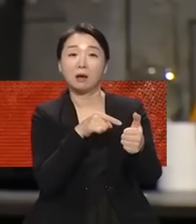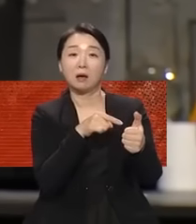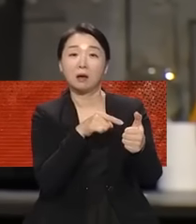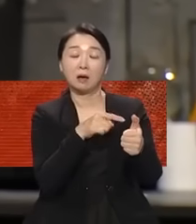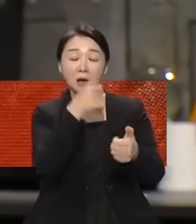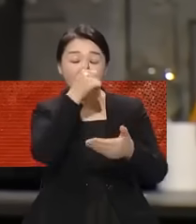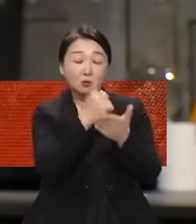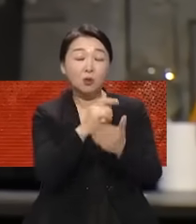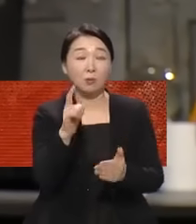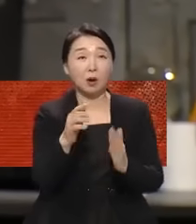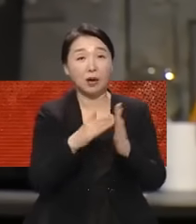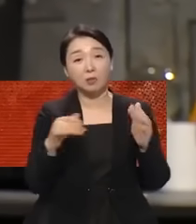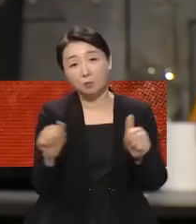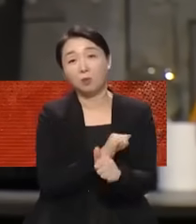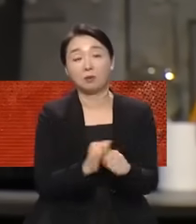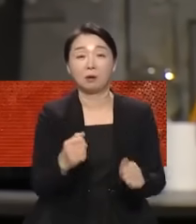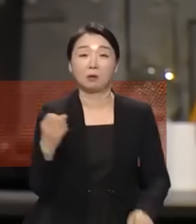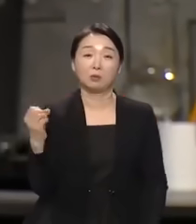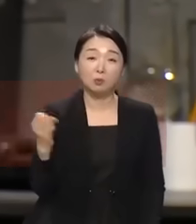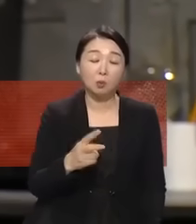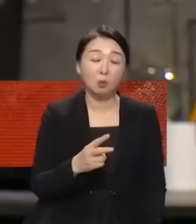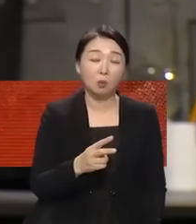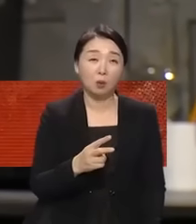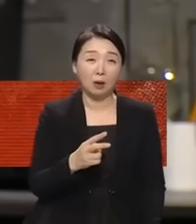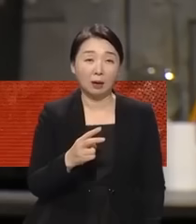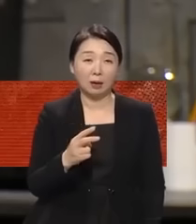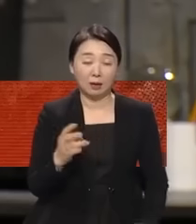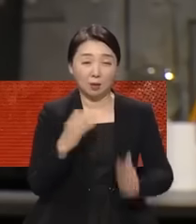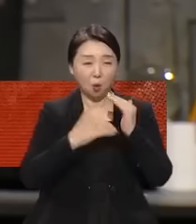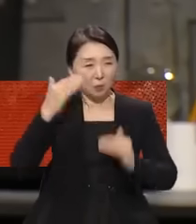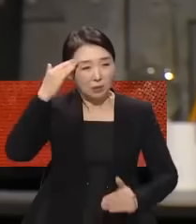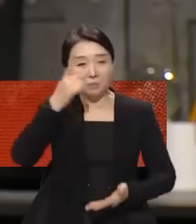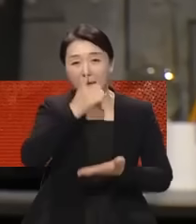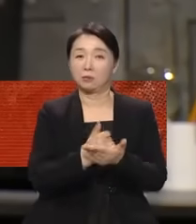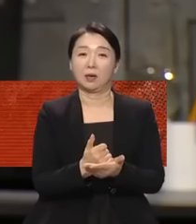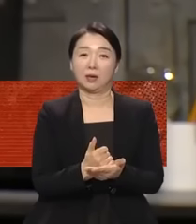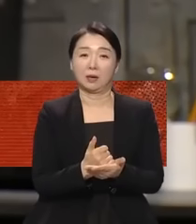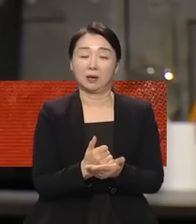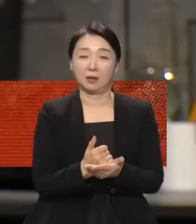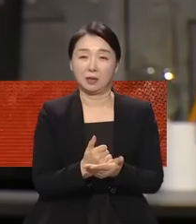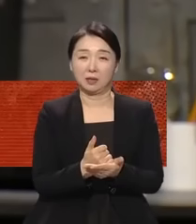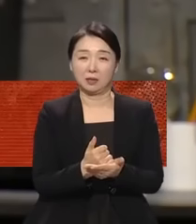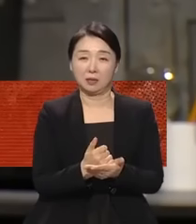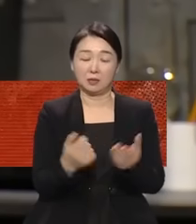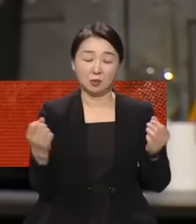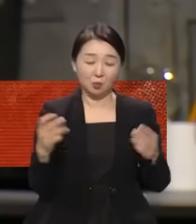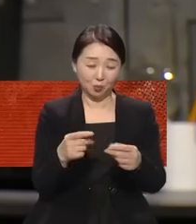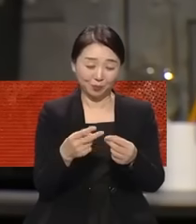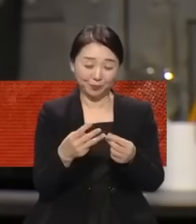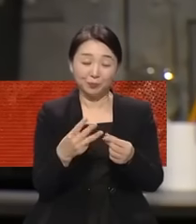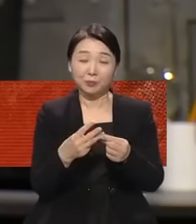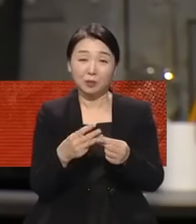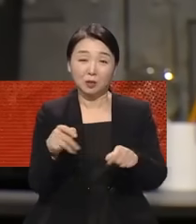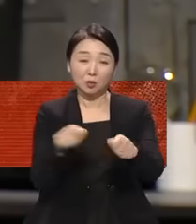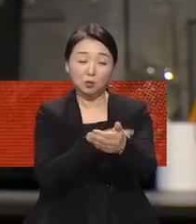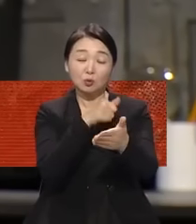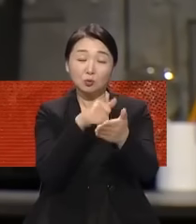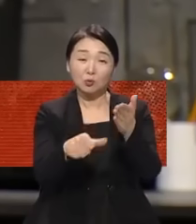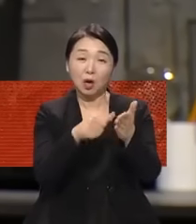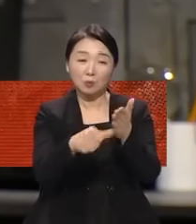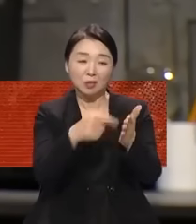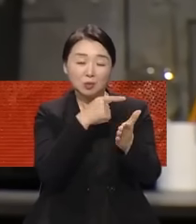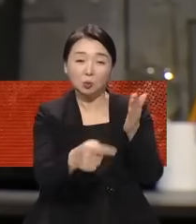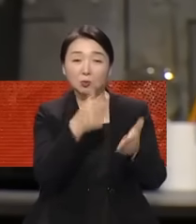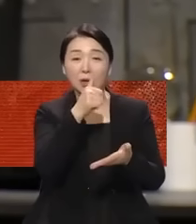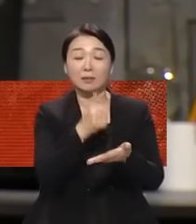이겁니다 가정 폭력 그다음에 공무 집행 방해 그리고 아까 말씀드린 대로 그 특수 재물 생기는 뭐냐면은 화분 같을